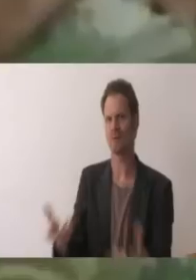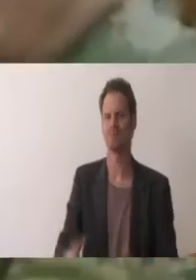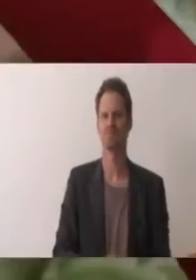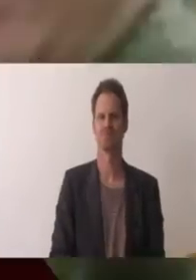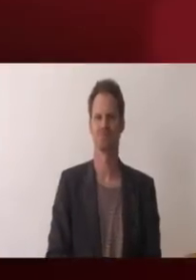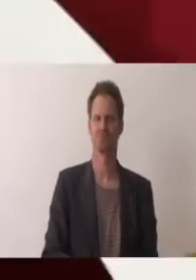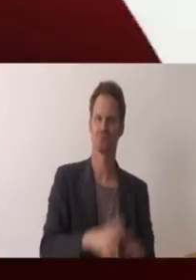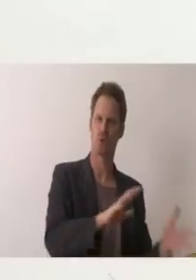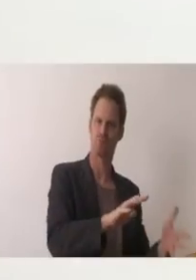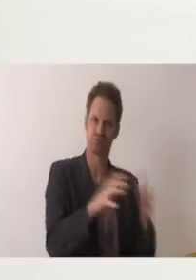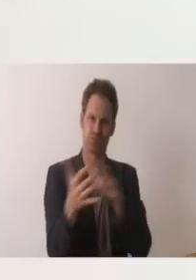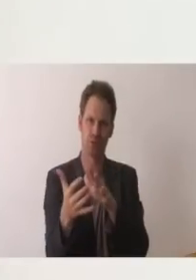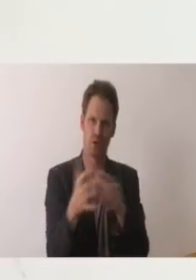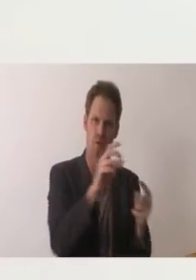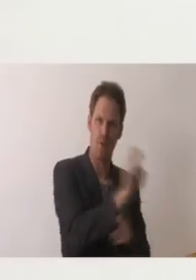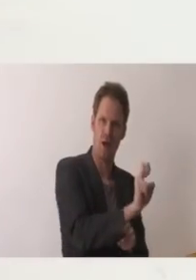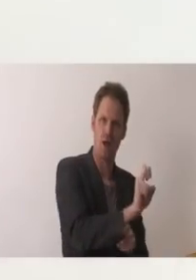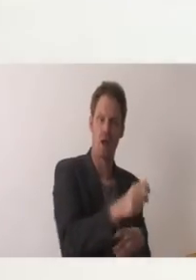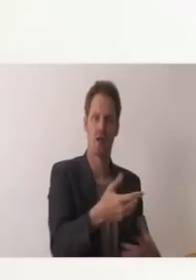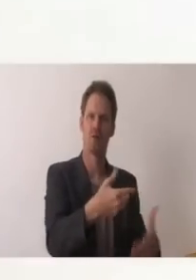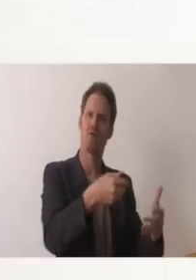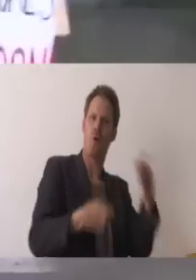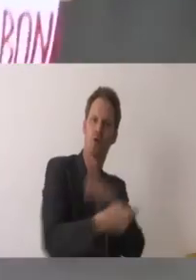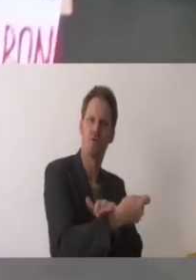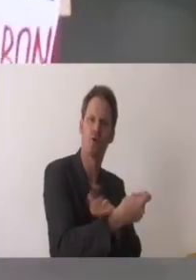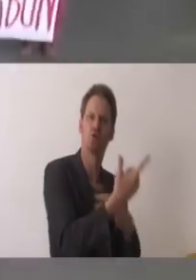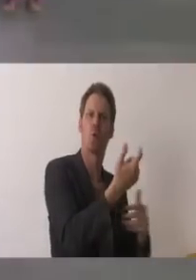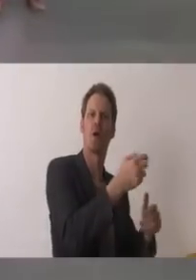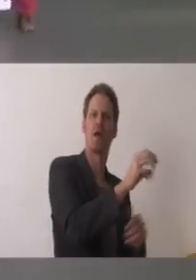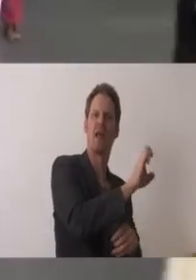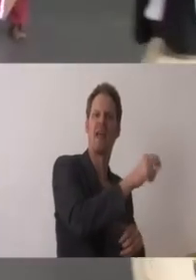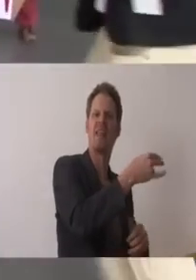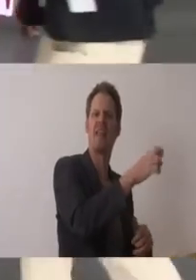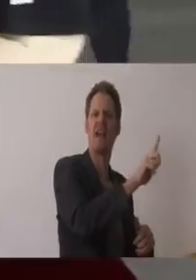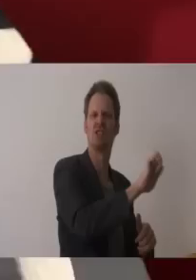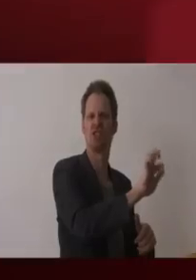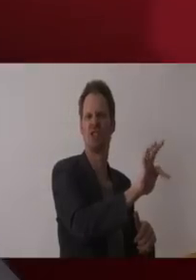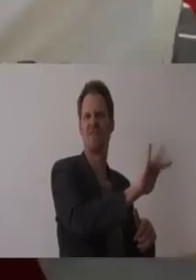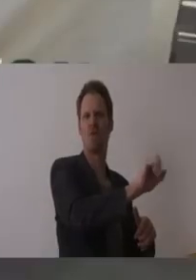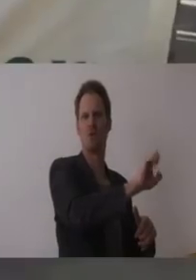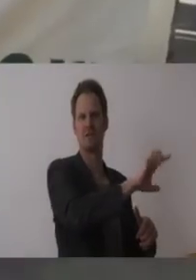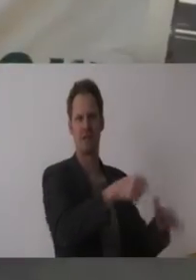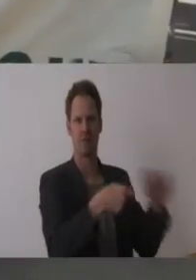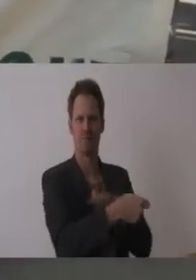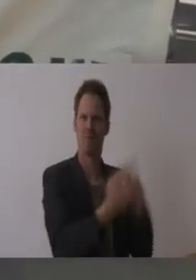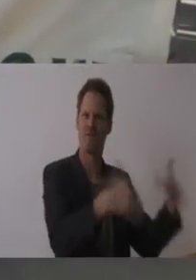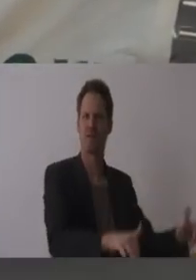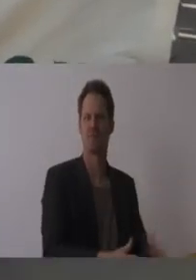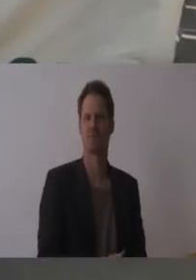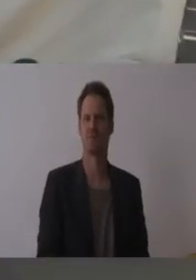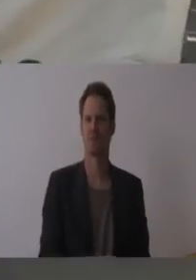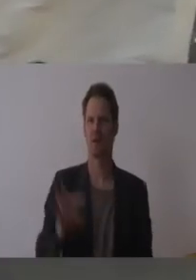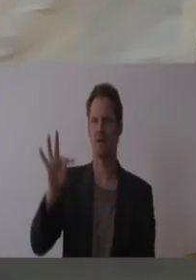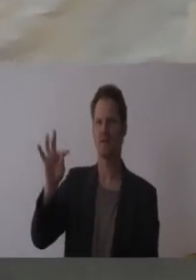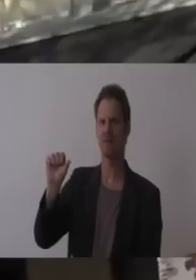confiance? Transition écologique. Quand cessera-t-on de subventionner les énergies fossiles? Le traité